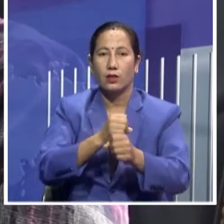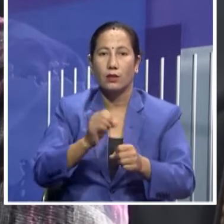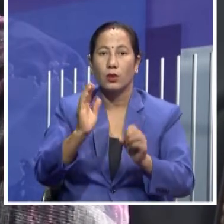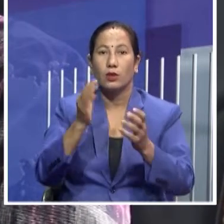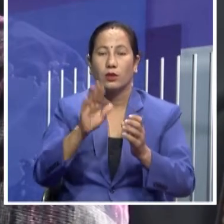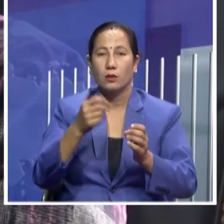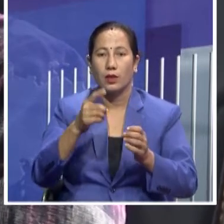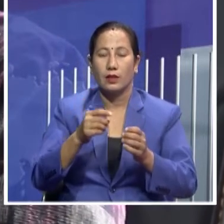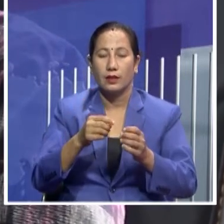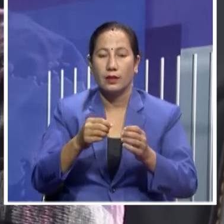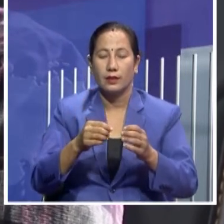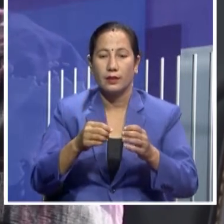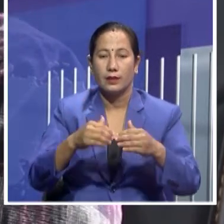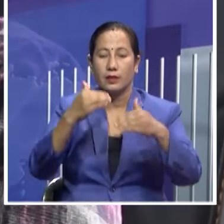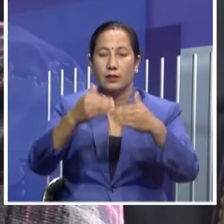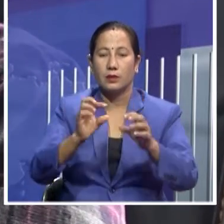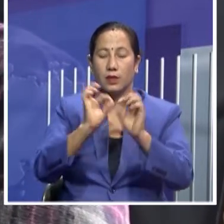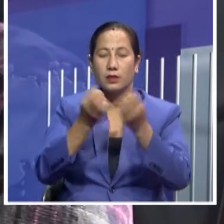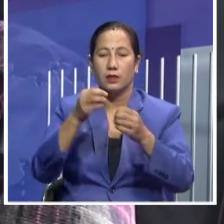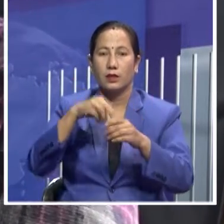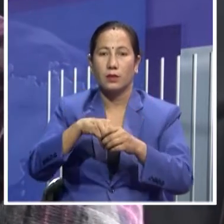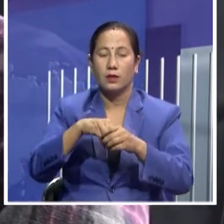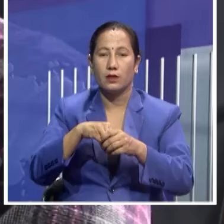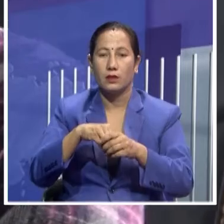भने सीमासँग सँगै सीमा क्षेत्रभित्रैका चाहिँ